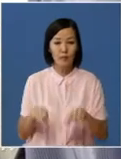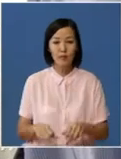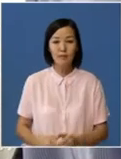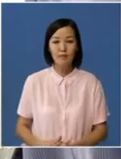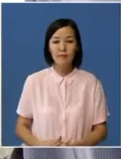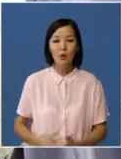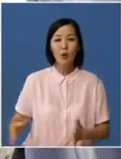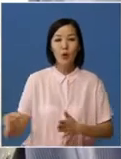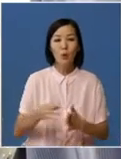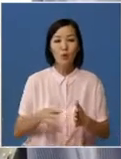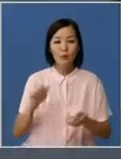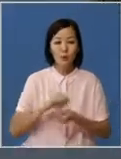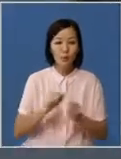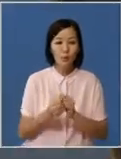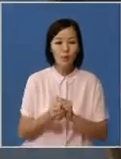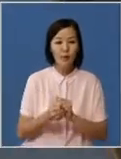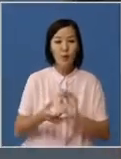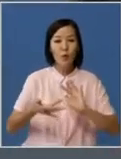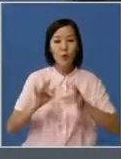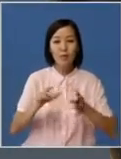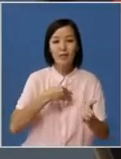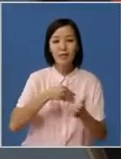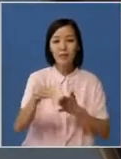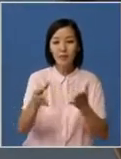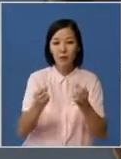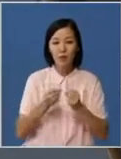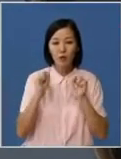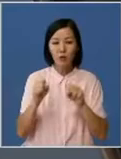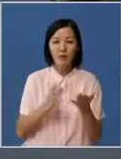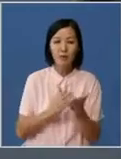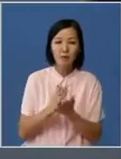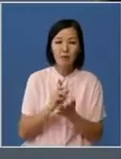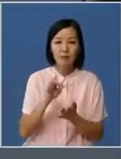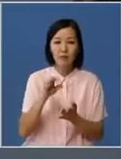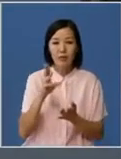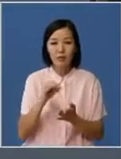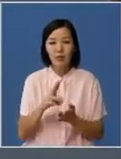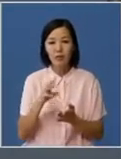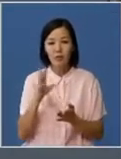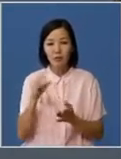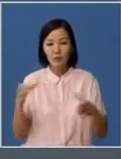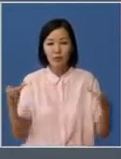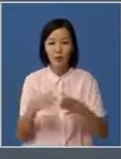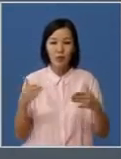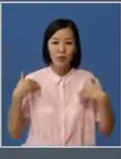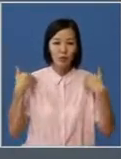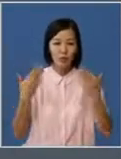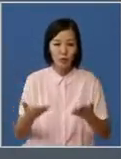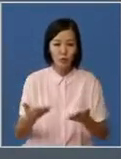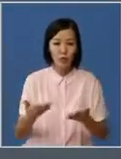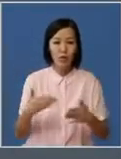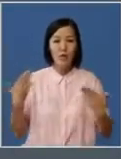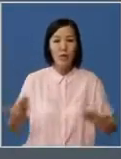қатар облыста көмірді онлайн түрде сатып алуға мүмкіндік бар. Мұндай қызметті BTS Digital компаниясы ұсынып отыр. Әлеуметтік